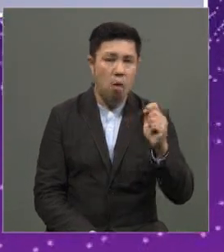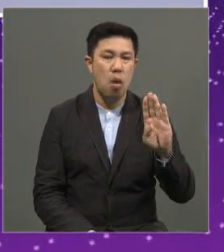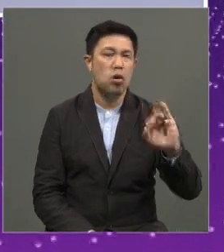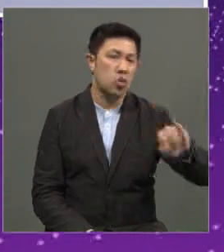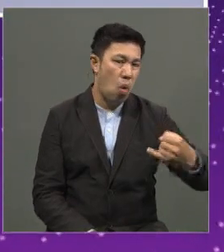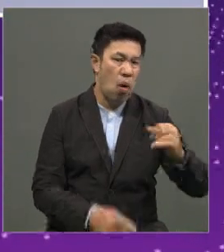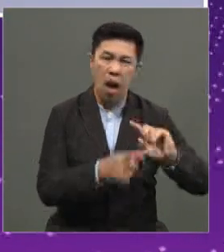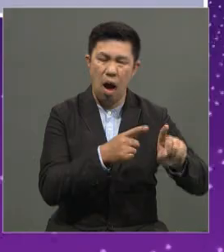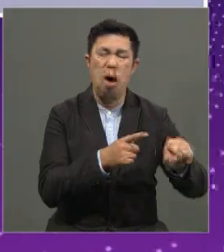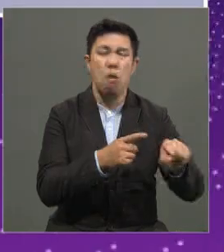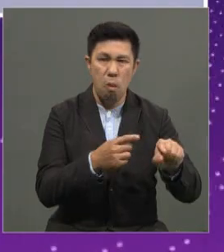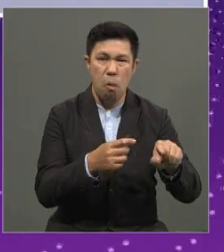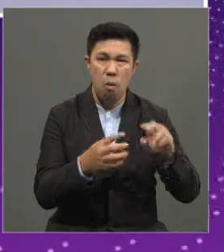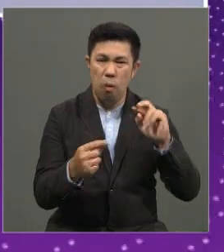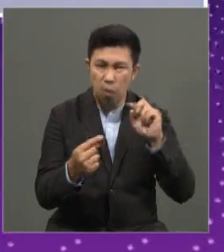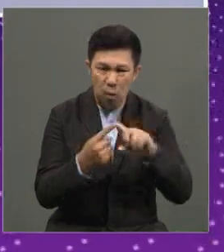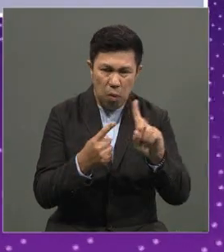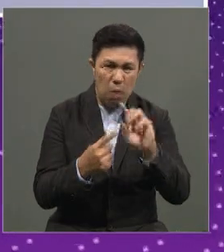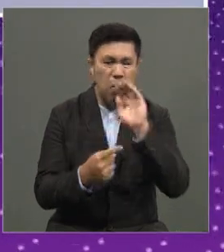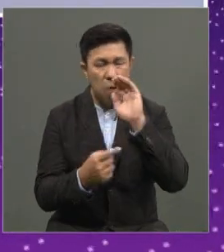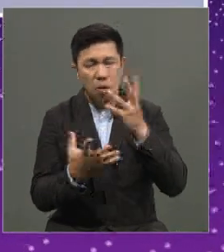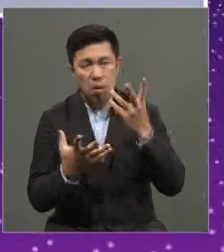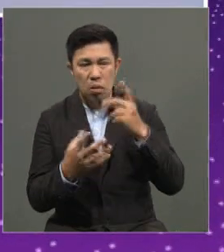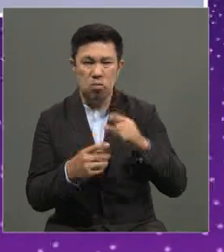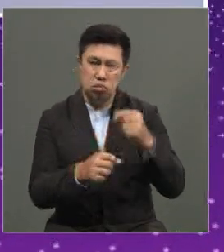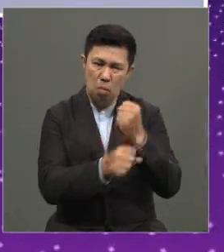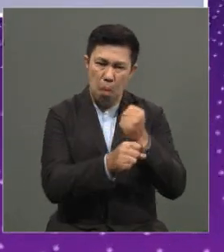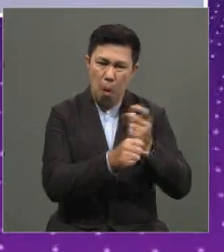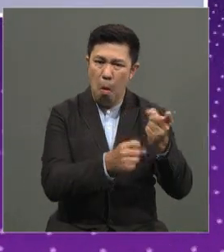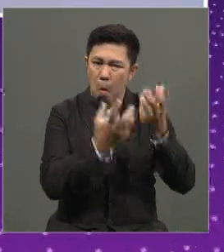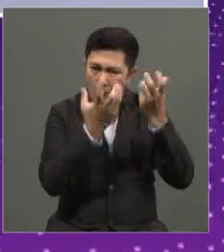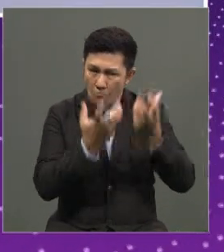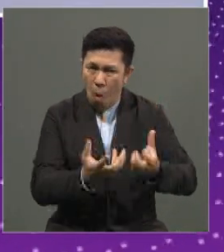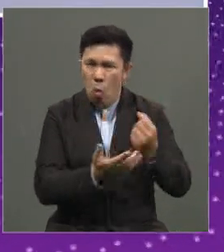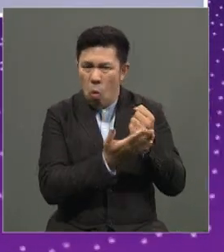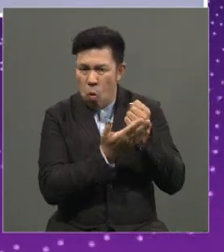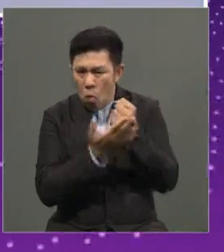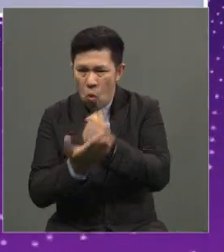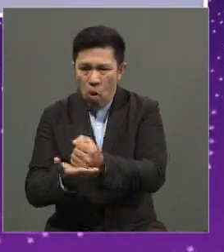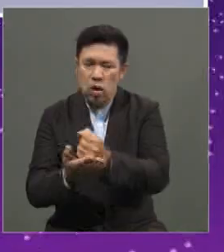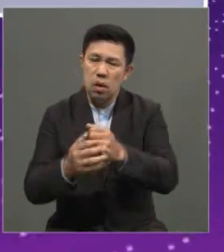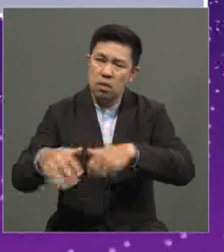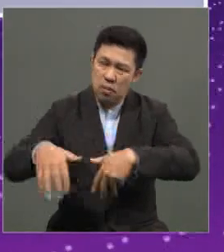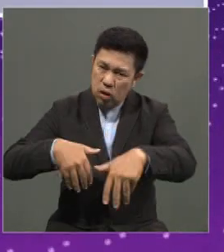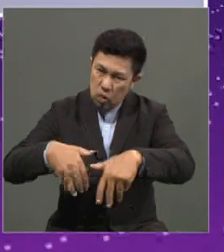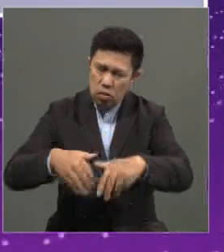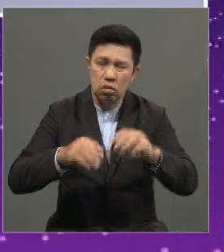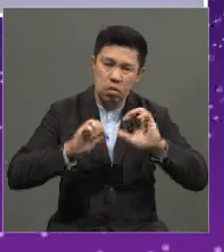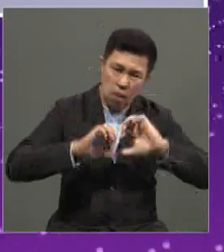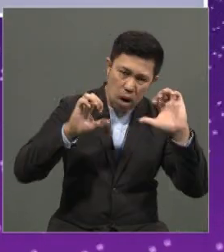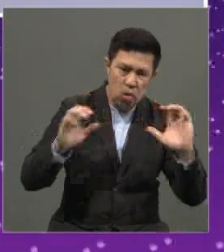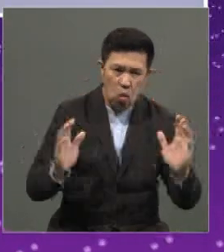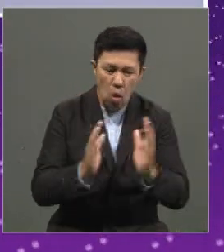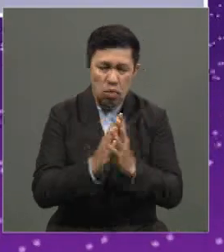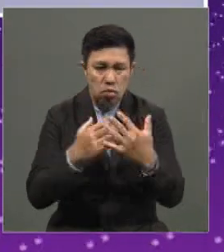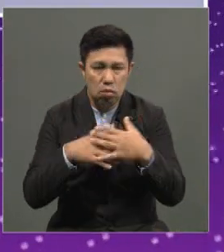การยืนยันถึงความตั้งใจในการทำงานอย่างหนักก็จะเป็นการช่วยลดช่องว่างระหว่างประชาชนกับหน่วยงานรัฐและหวังให้เป็นองค์กรกล